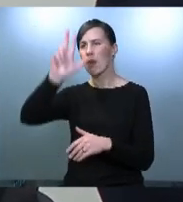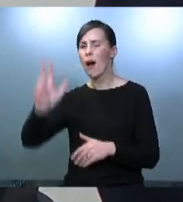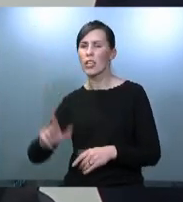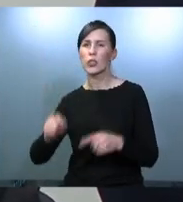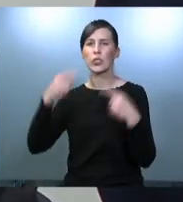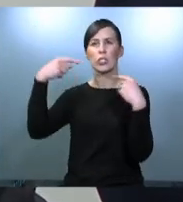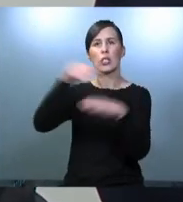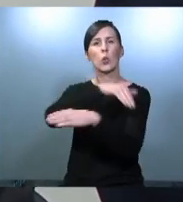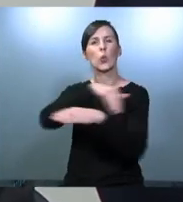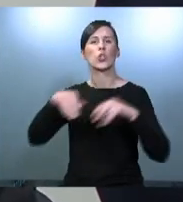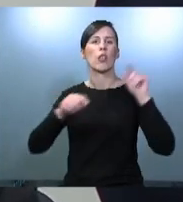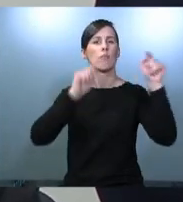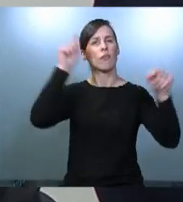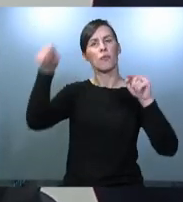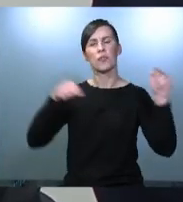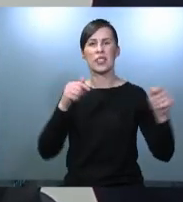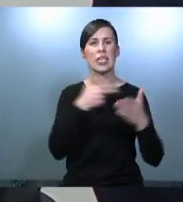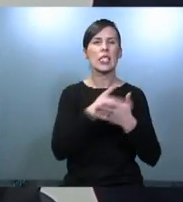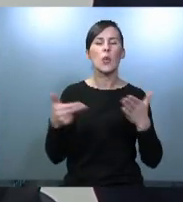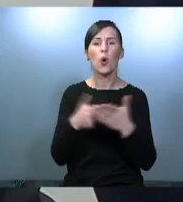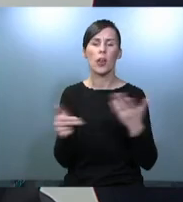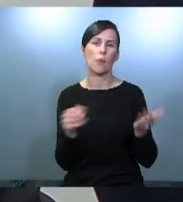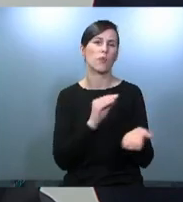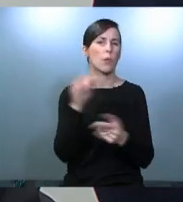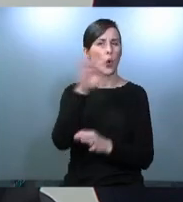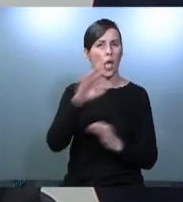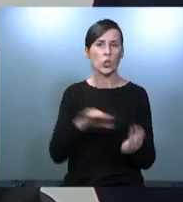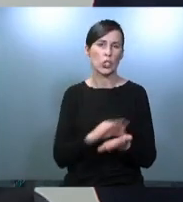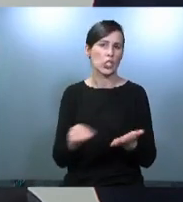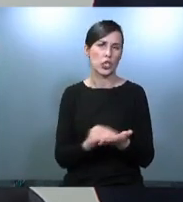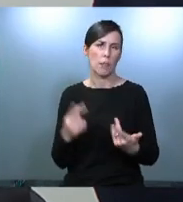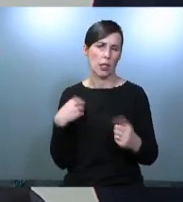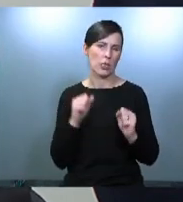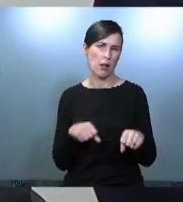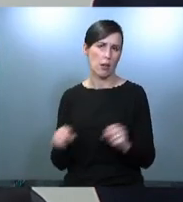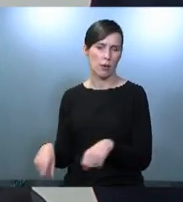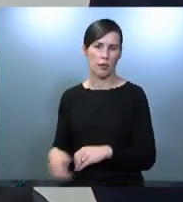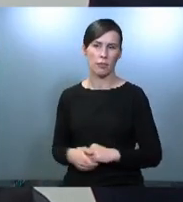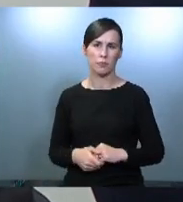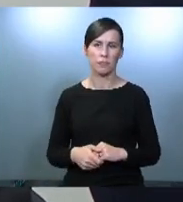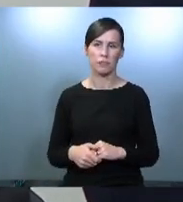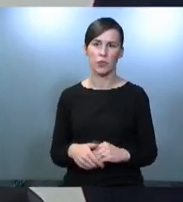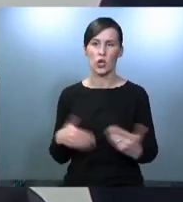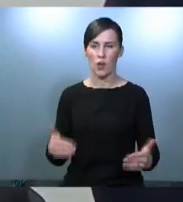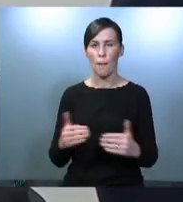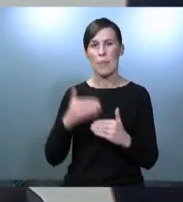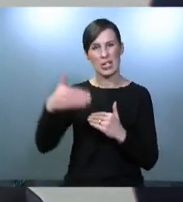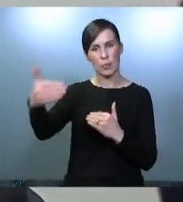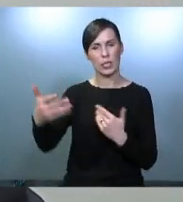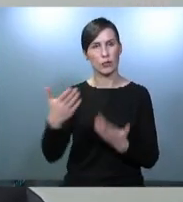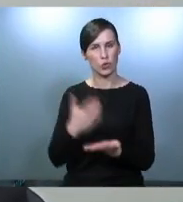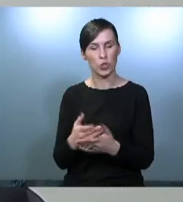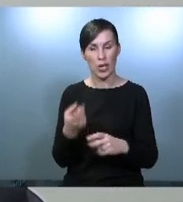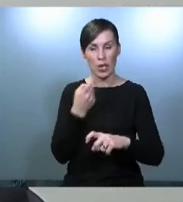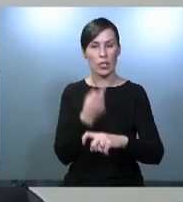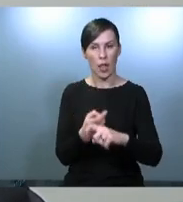šalių verslo įmonėms ar viešosioms įstaigoms. Čia mes matome perspektyvas. Kėdainiai